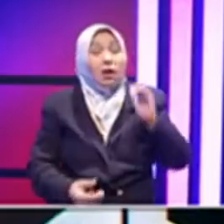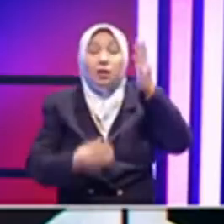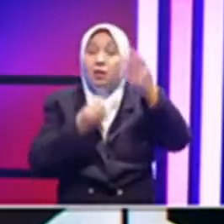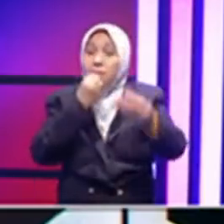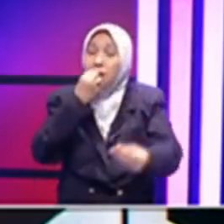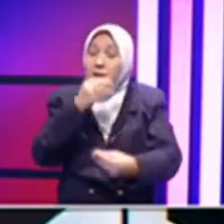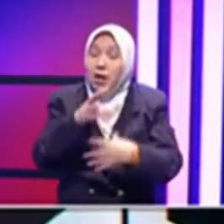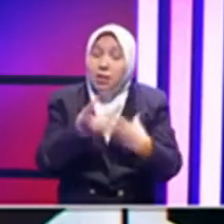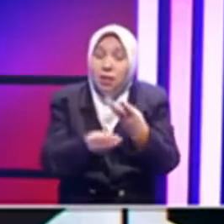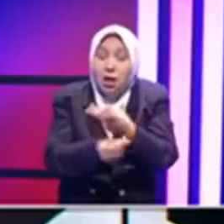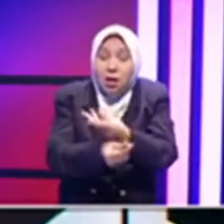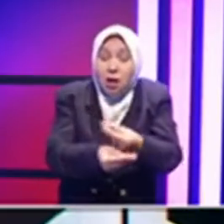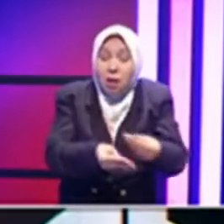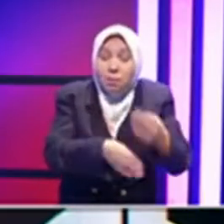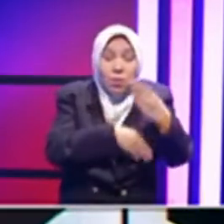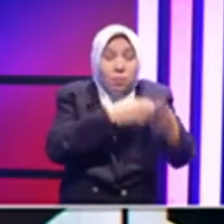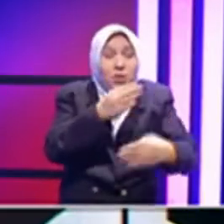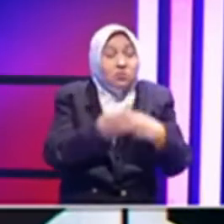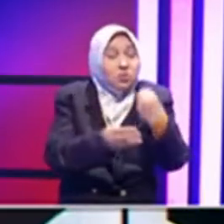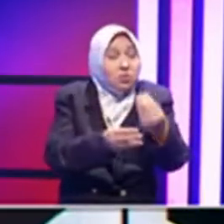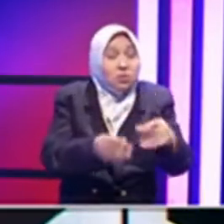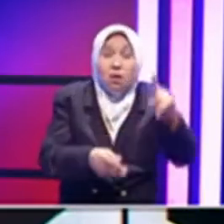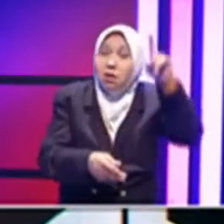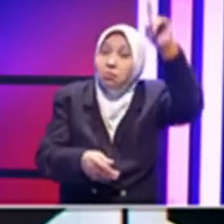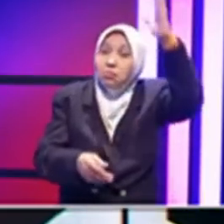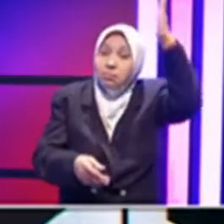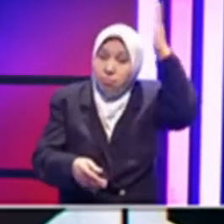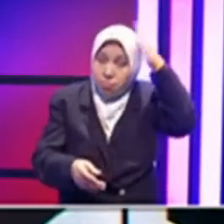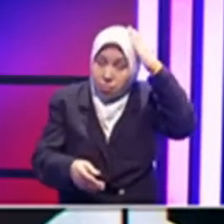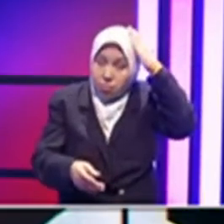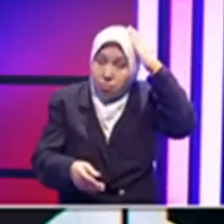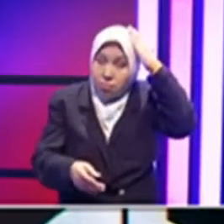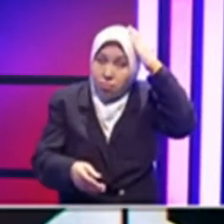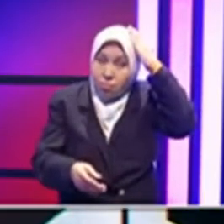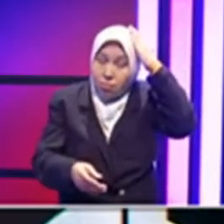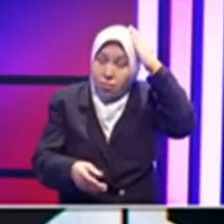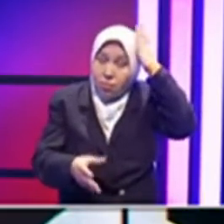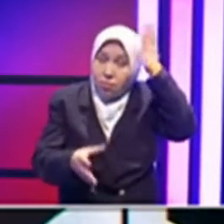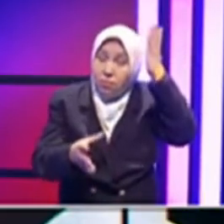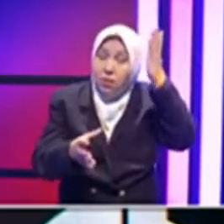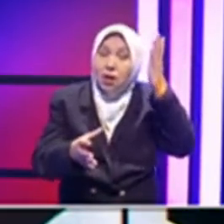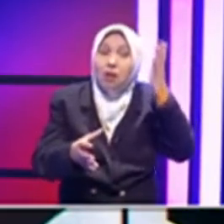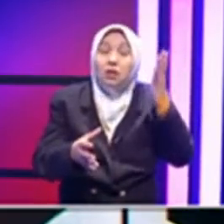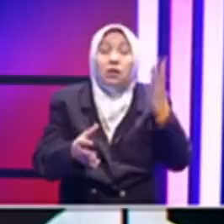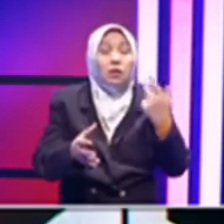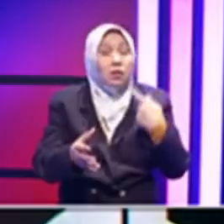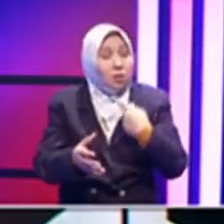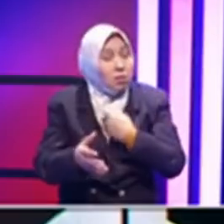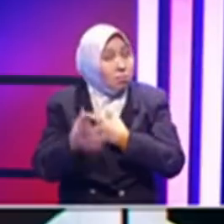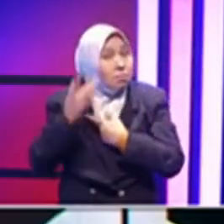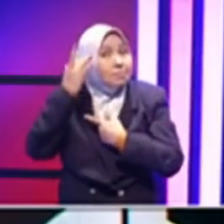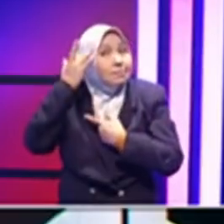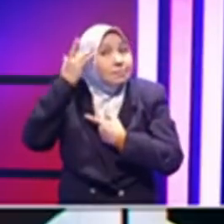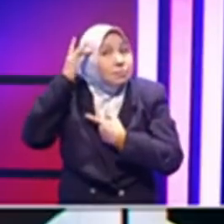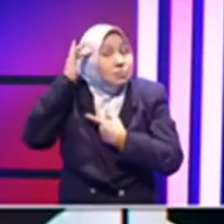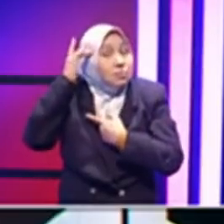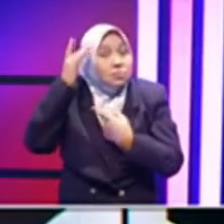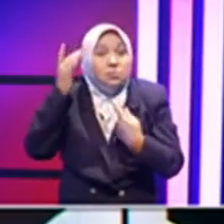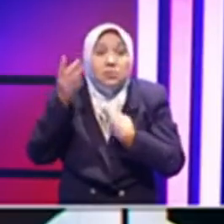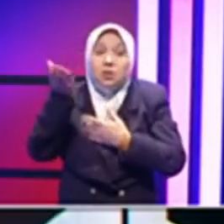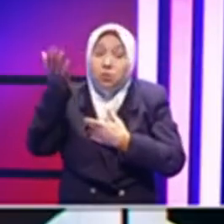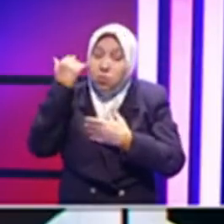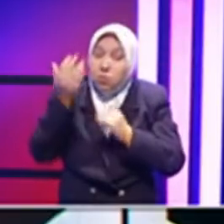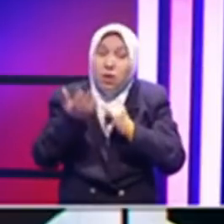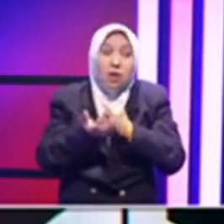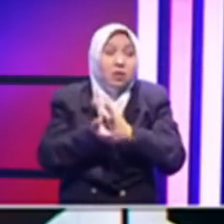tanah, dimakan bumi ini sedikit demi sedikit. Allah tahu. Nak ceritanya apa? Bahawa kita pun tak tahu. Kita dulu nak jadi pun